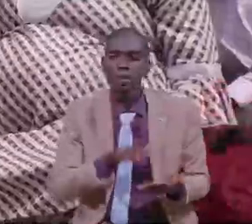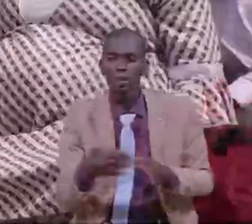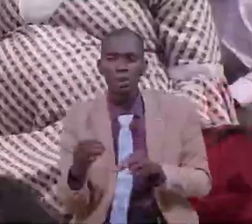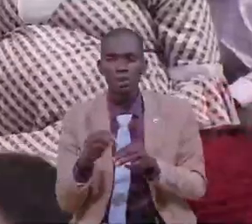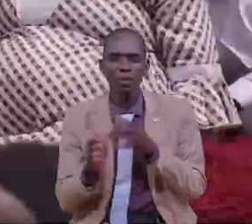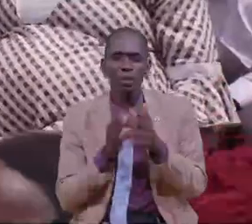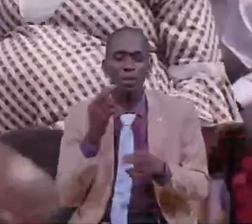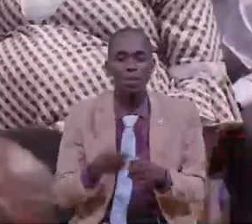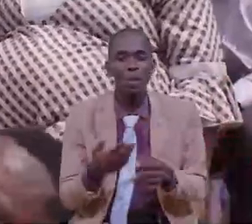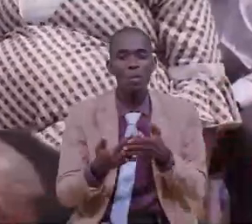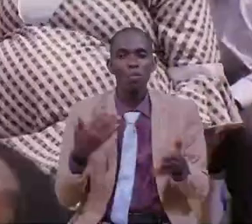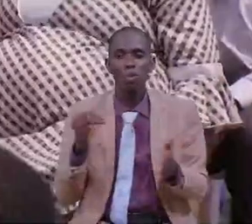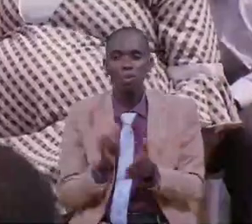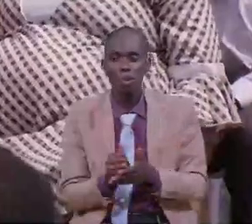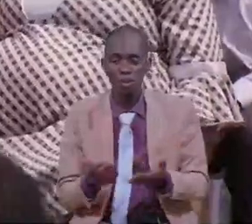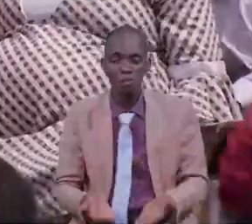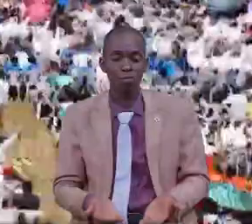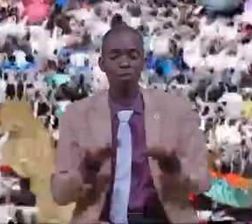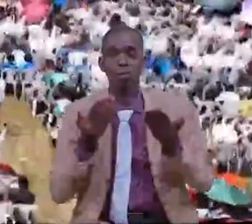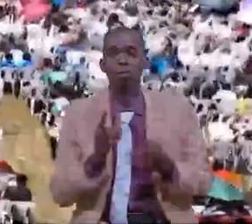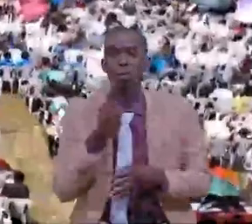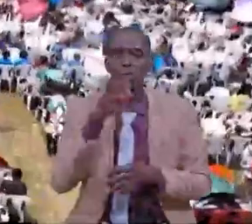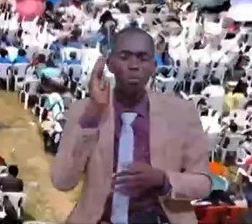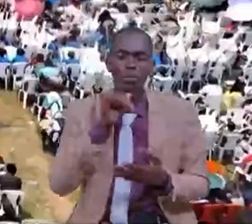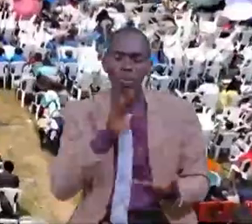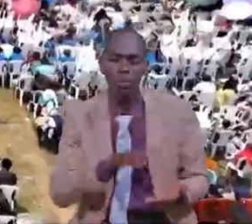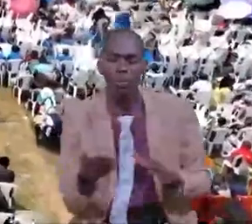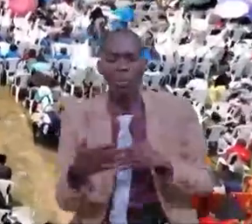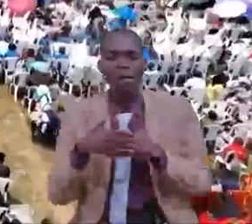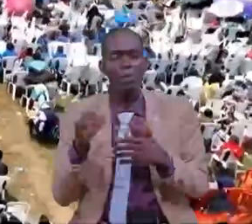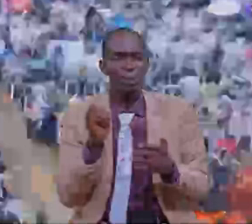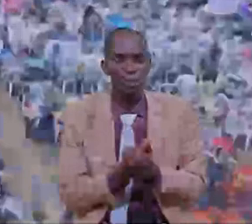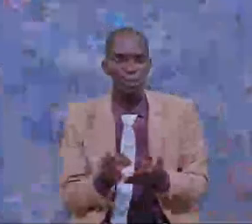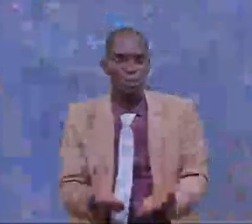pas. Avant cette exaltation, tu ne mourras pas.